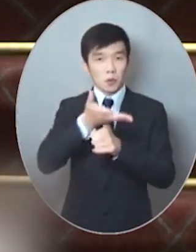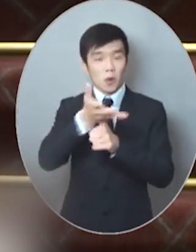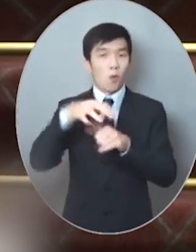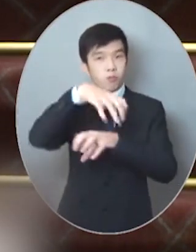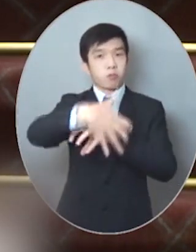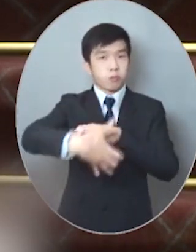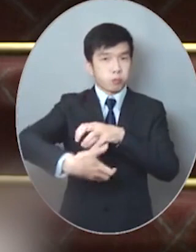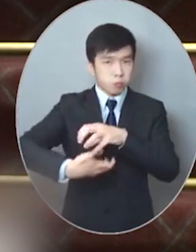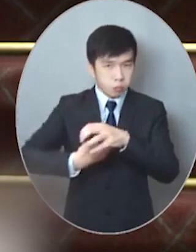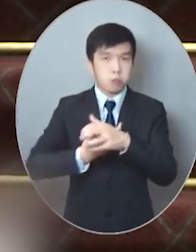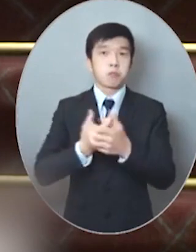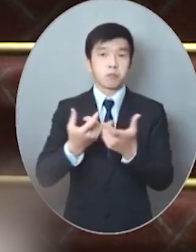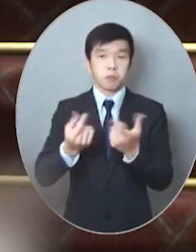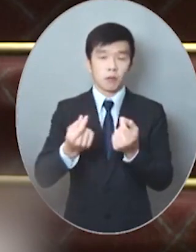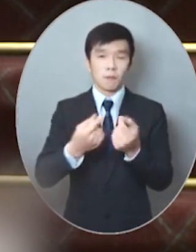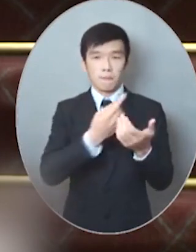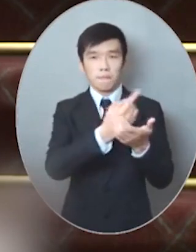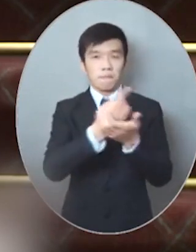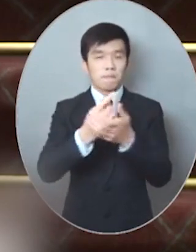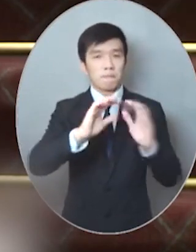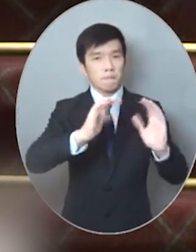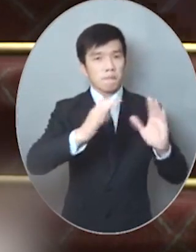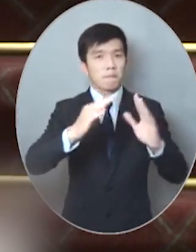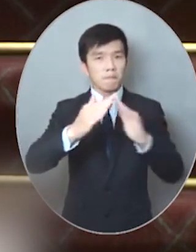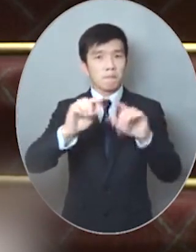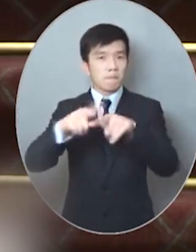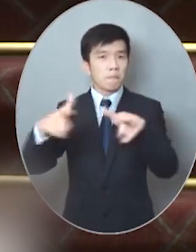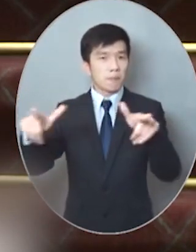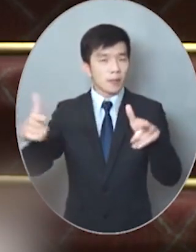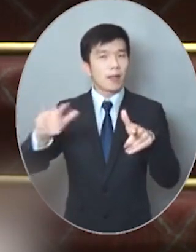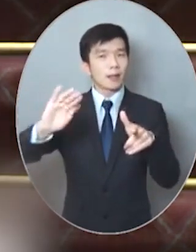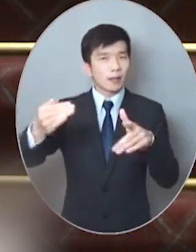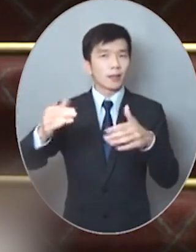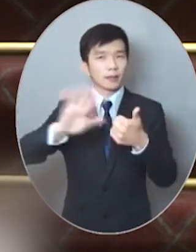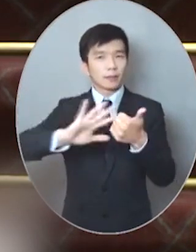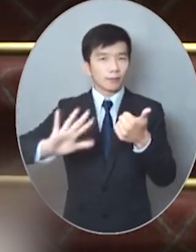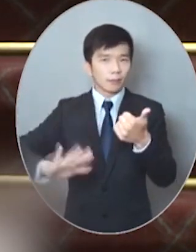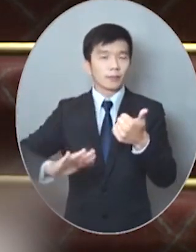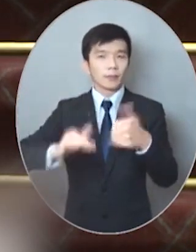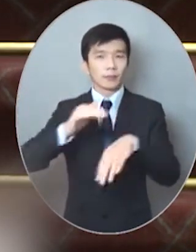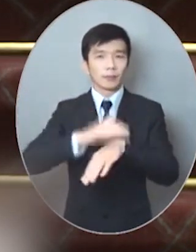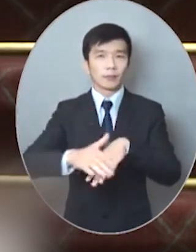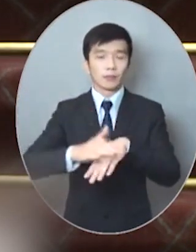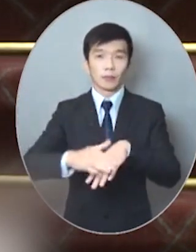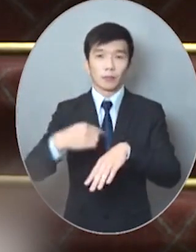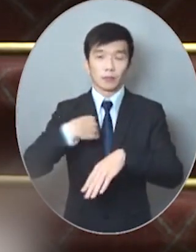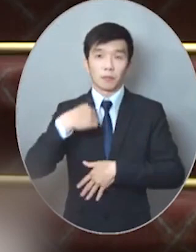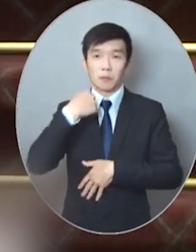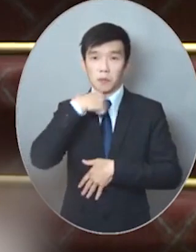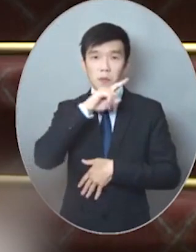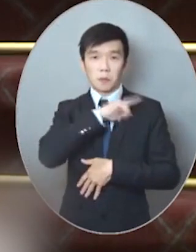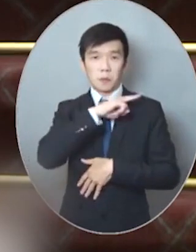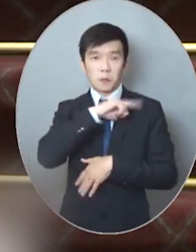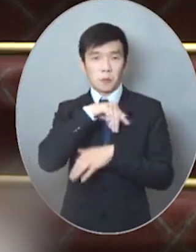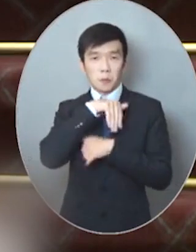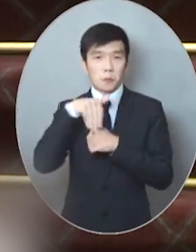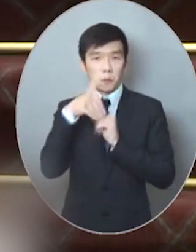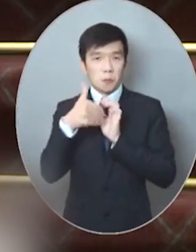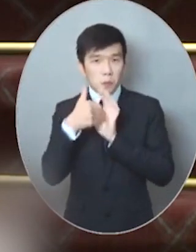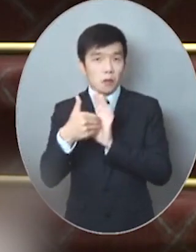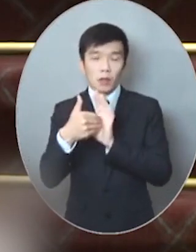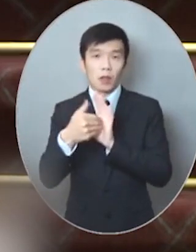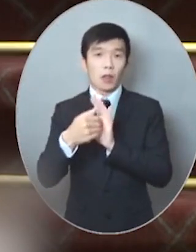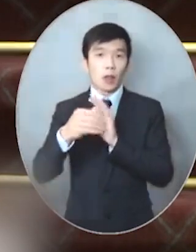一个国家的疫情状况都会相互影响，我们光是把国内防疫做好，并没有办法阻